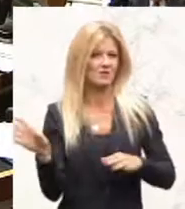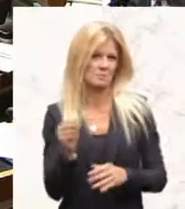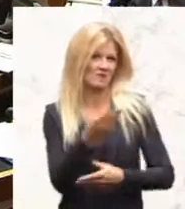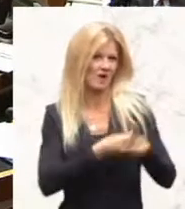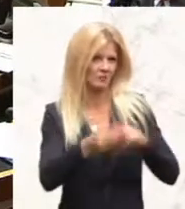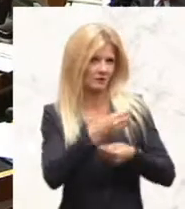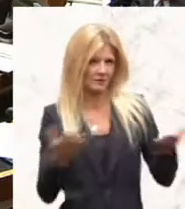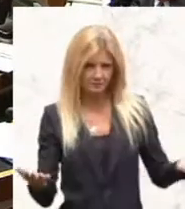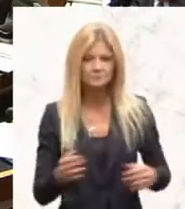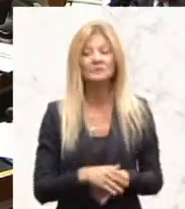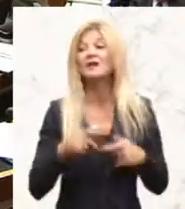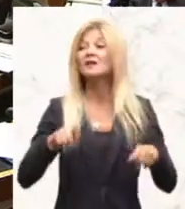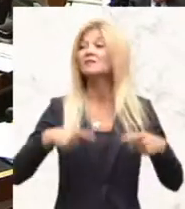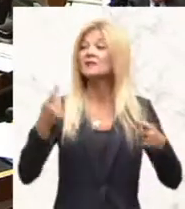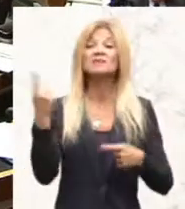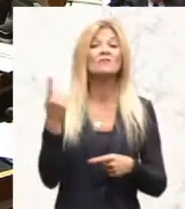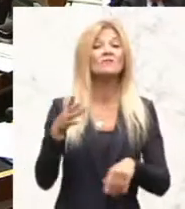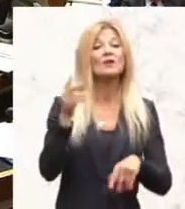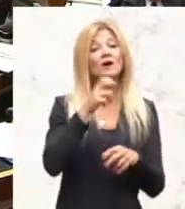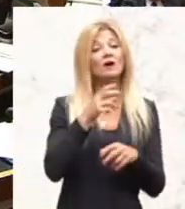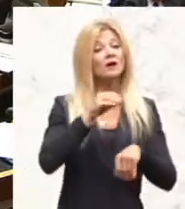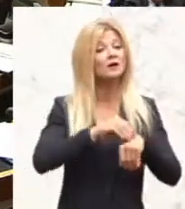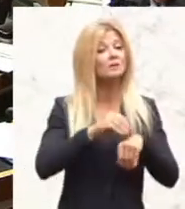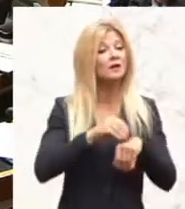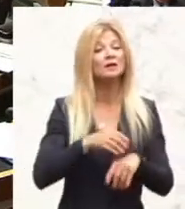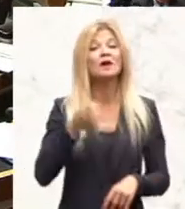Die Rednerin ist von den Grünen, Gabriele Moser.